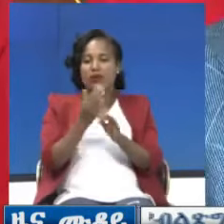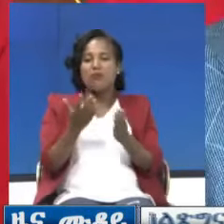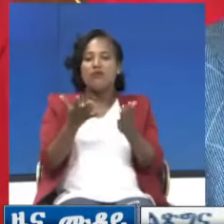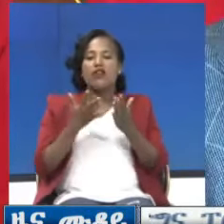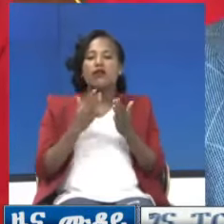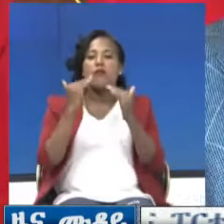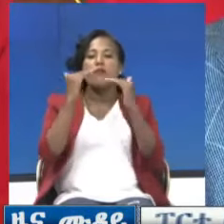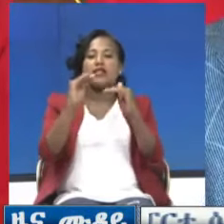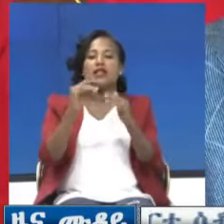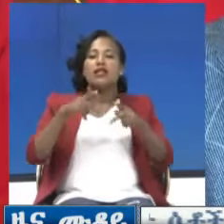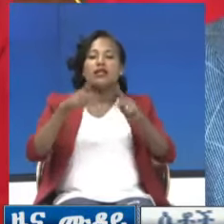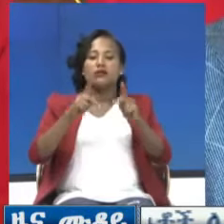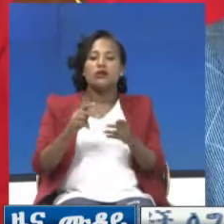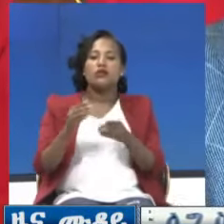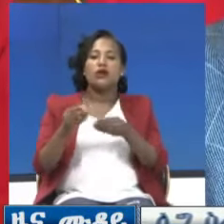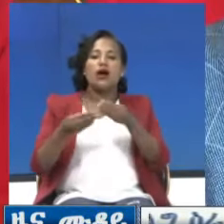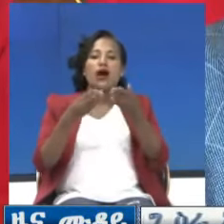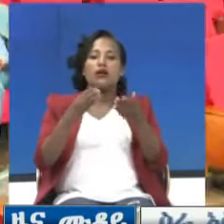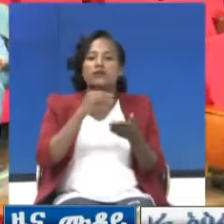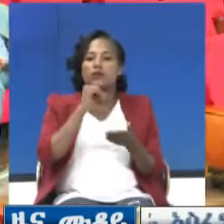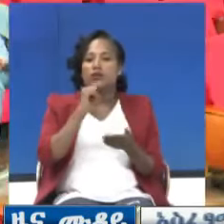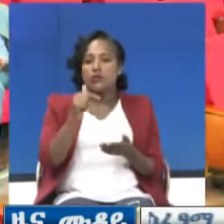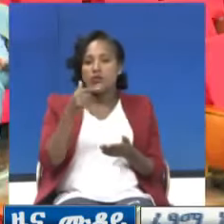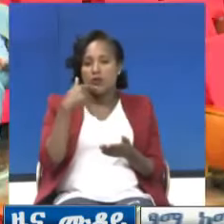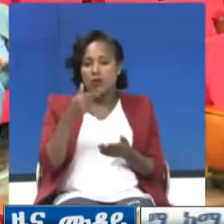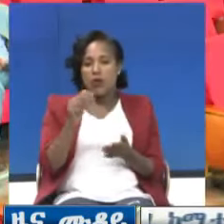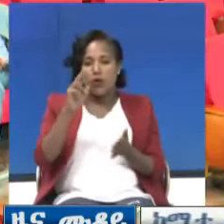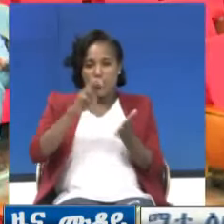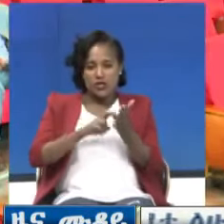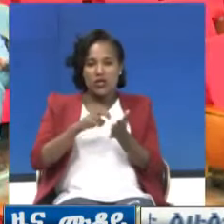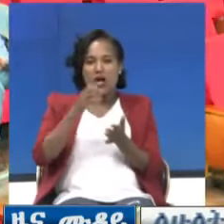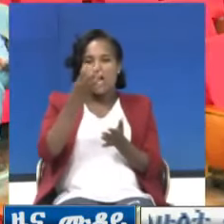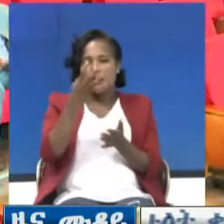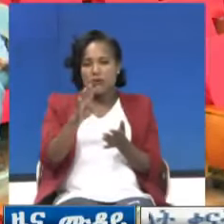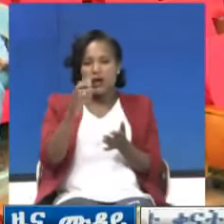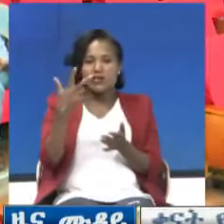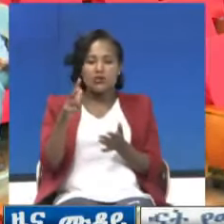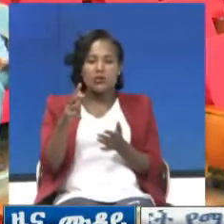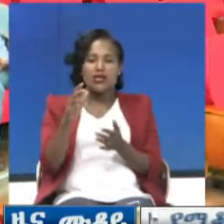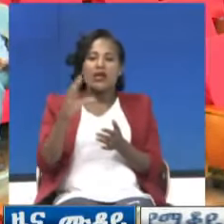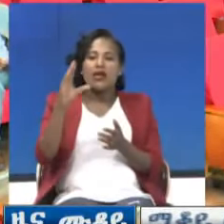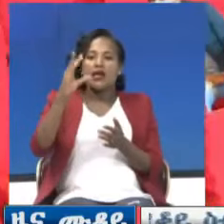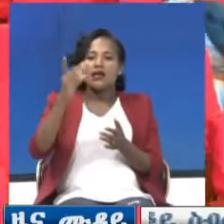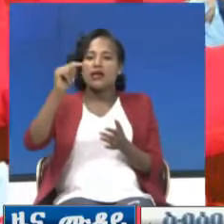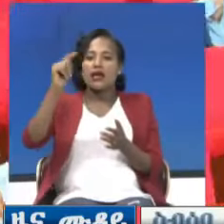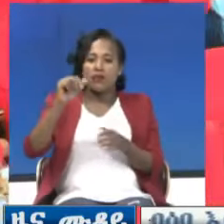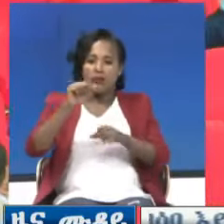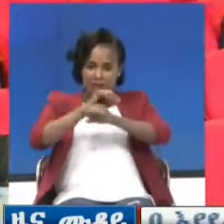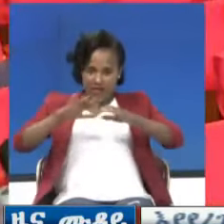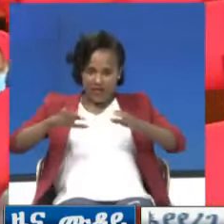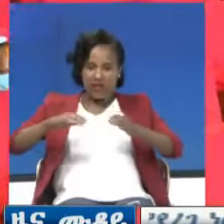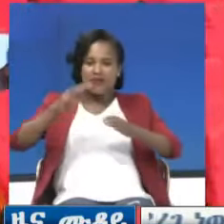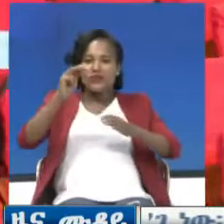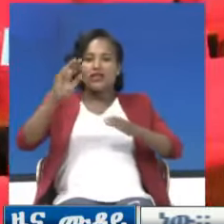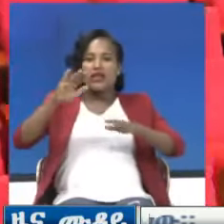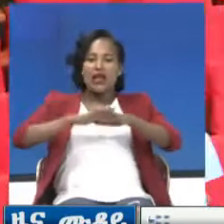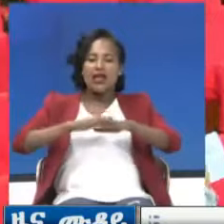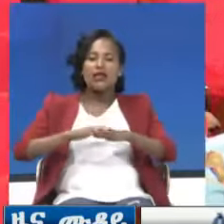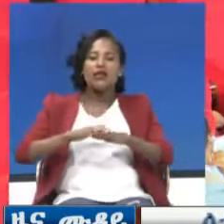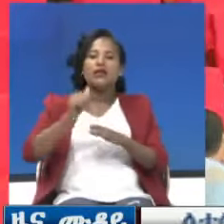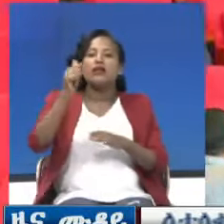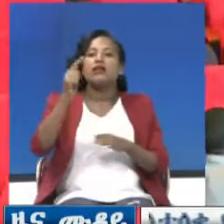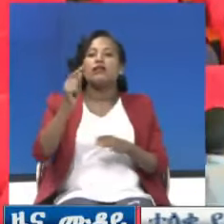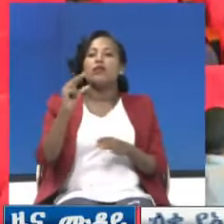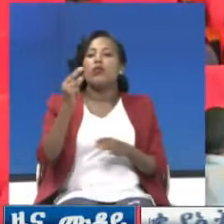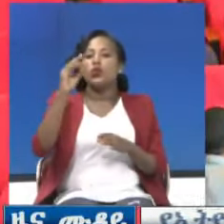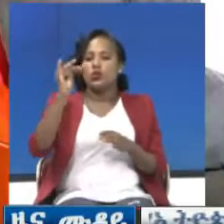ልክ ለአርሶ አደሩ አለመሰራጨቱንም አንስተዋል። ከ2413 ሄክታር በላይ በማካለል በጣና ሐይቅ ላይ የተስፋፋውን የእንቦጭ አረምን